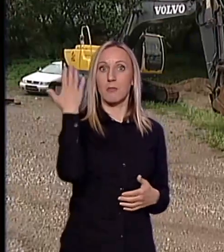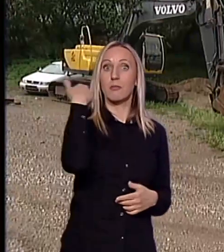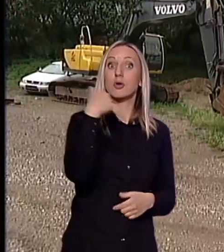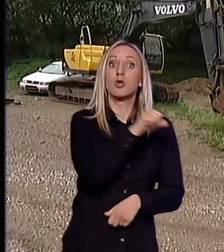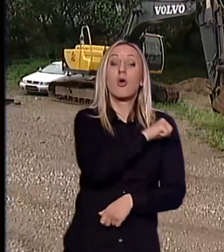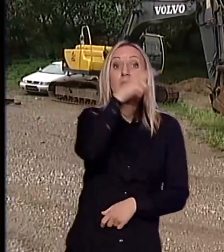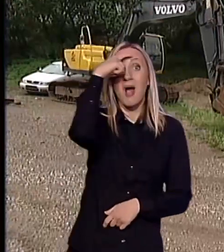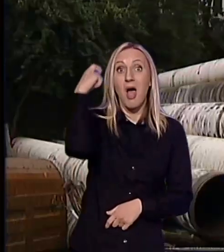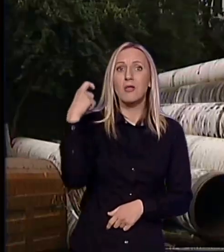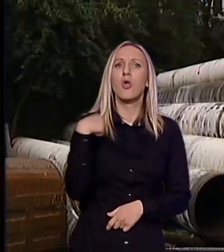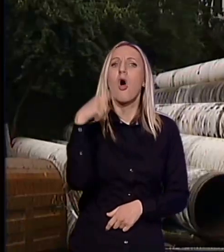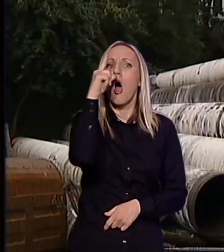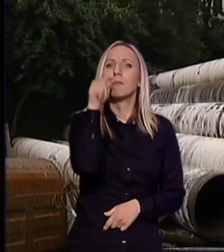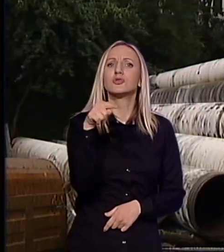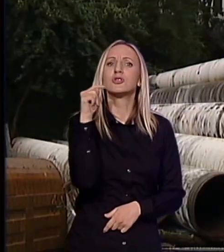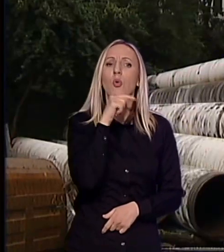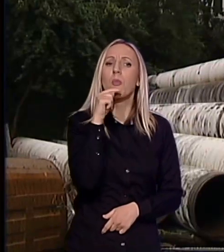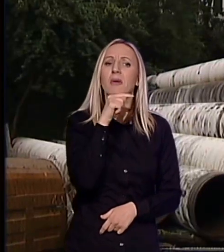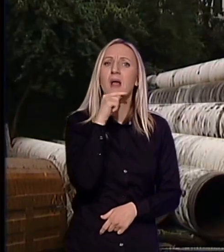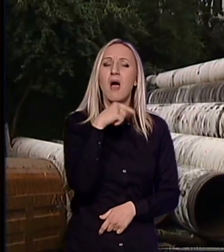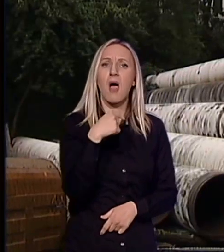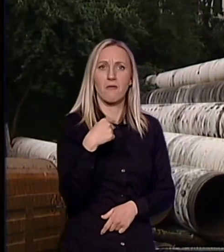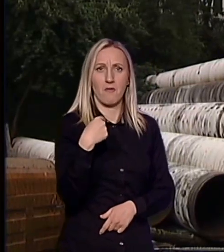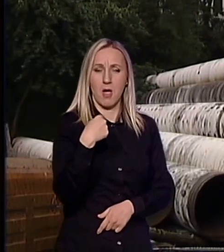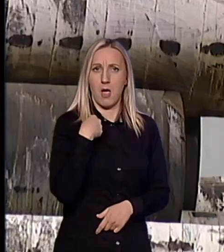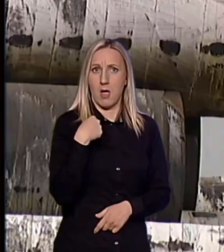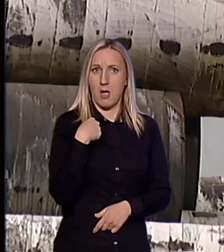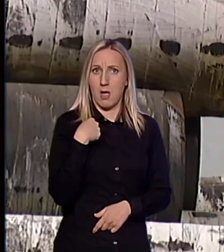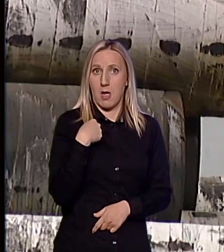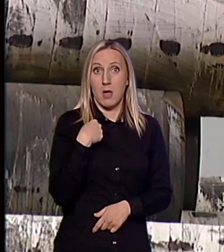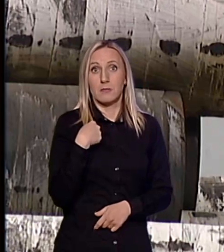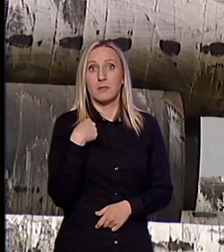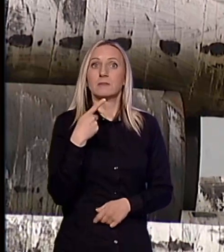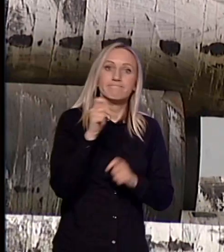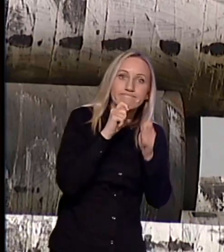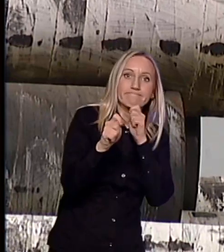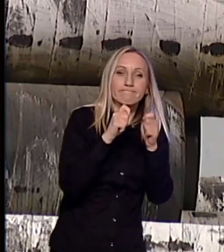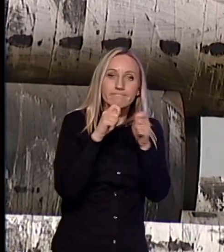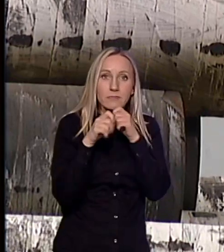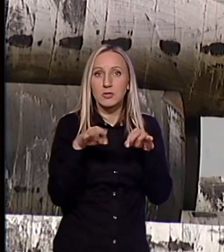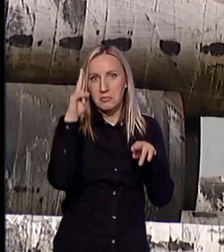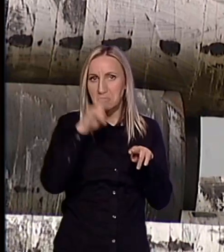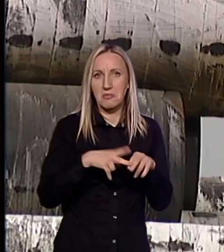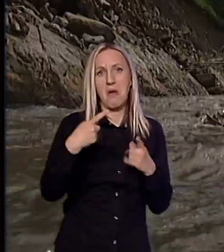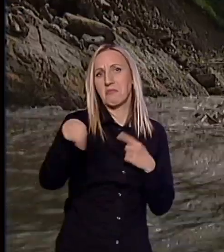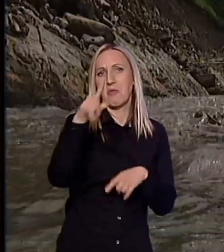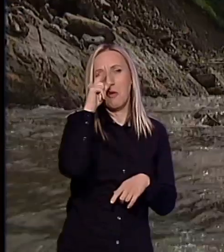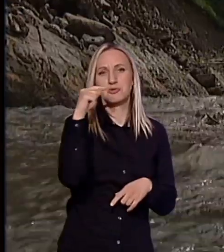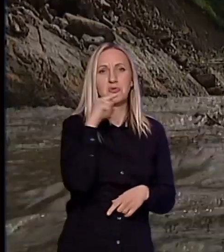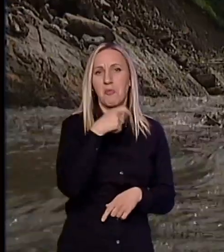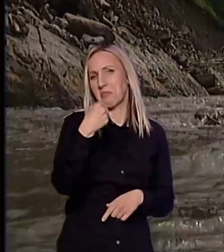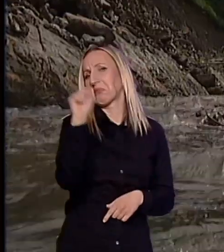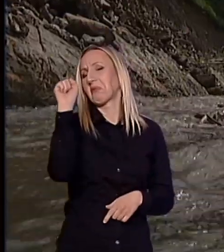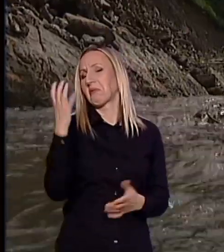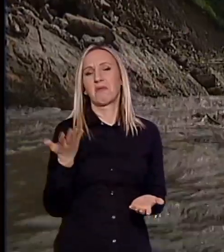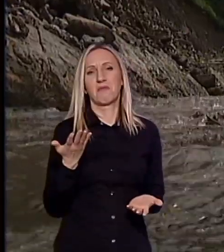sa opštinskom upravom da na tu temu nađemo rešenje, međutim nismo imali razumevanja. Više